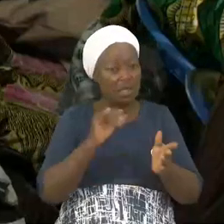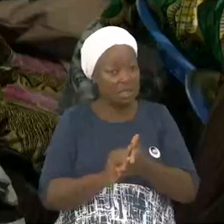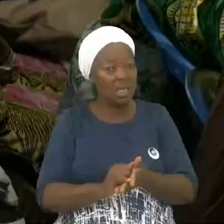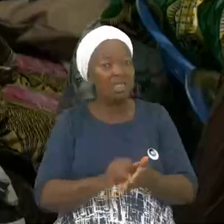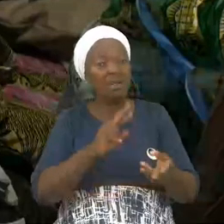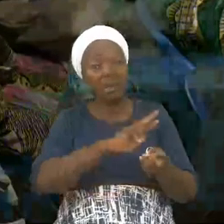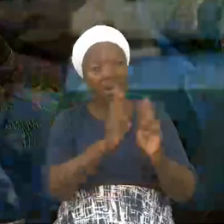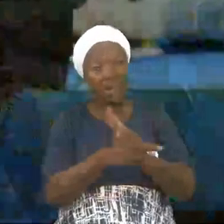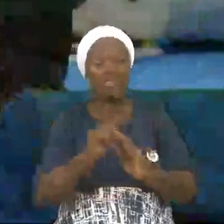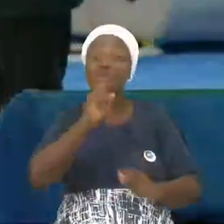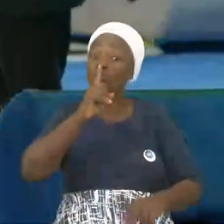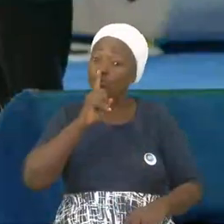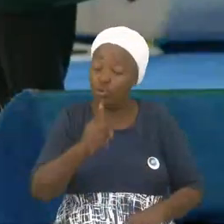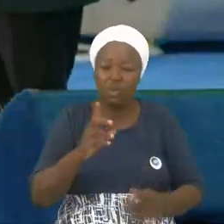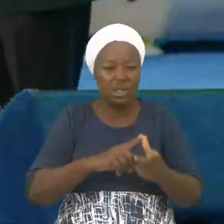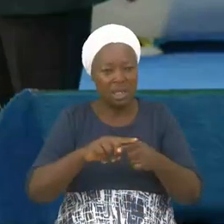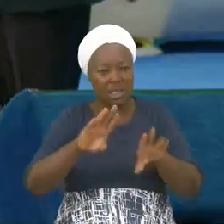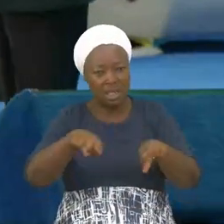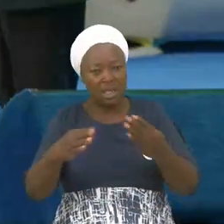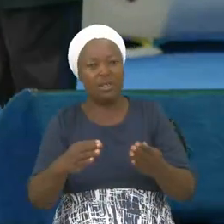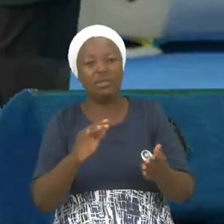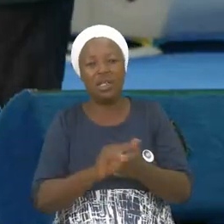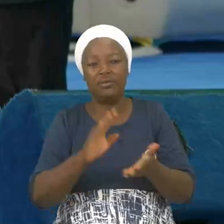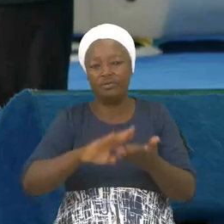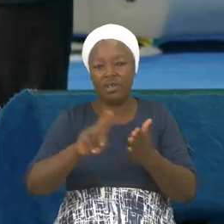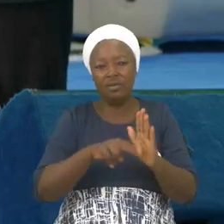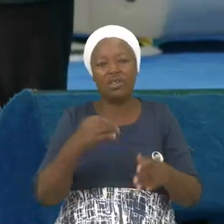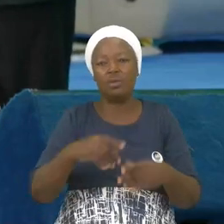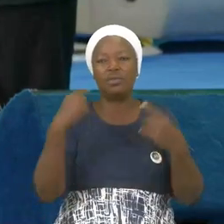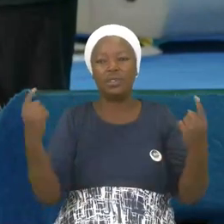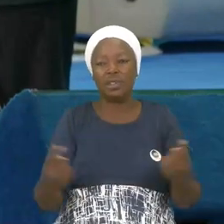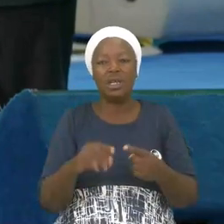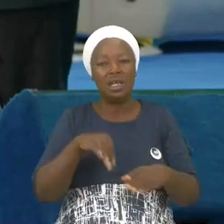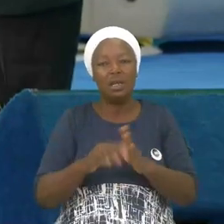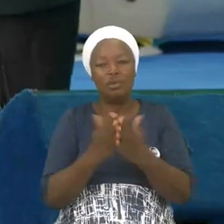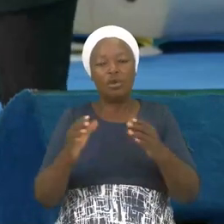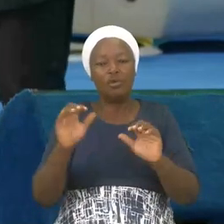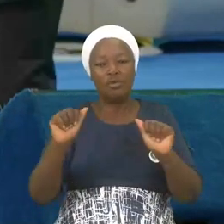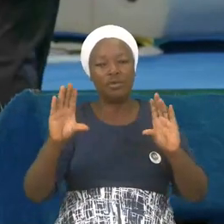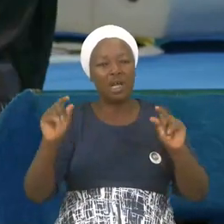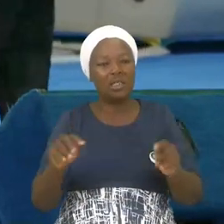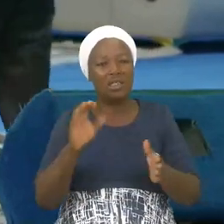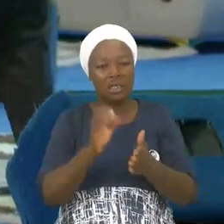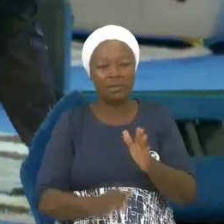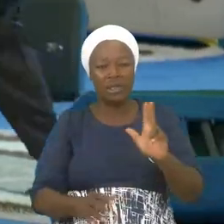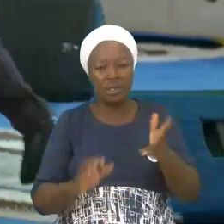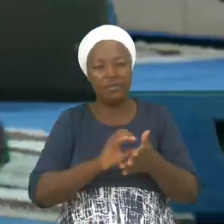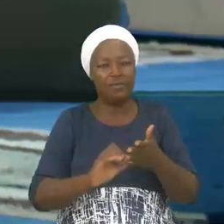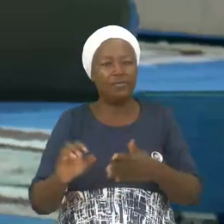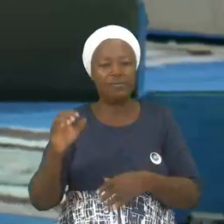ensuite, quand cette repentance est réelle, alors le pardon des péchés vient. Et il nous